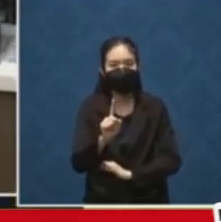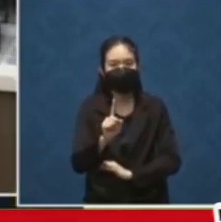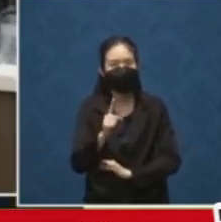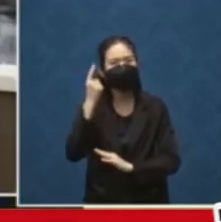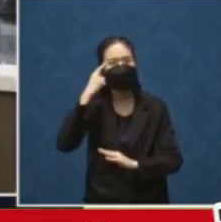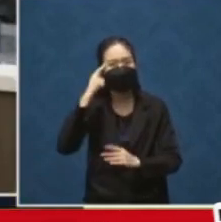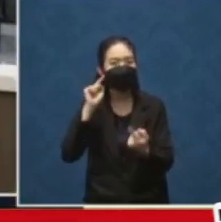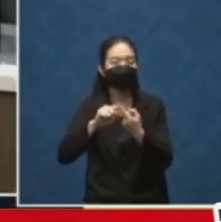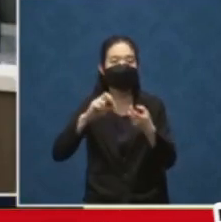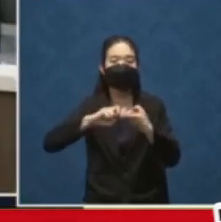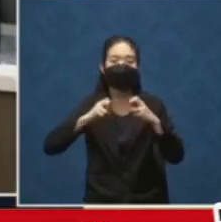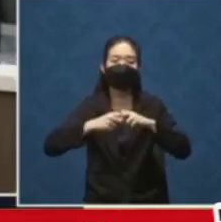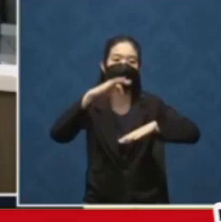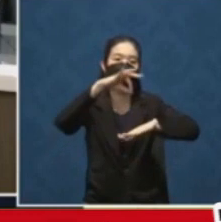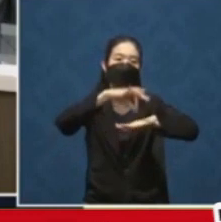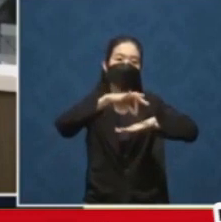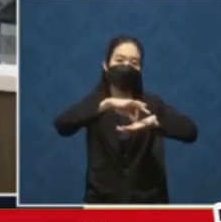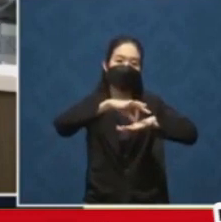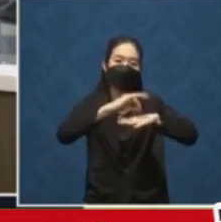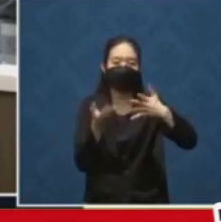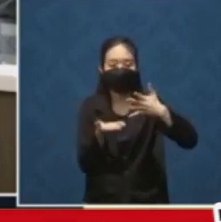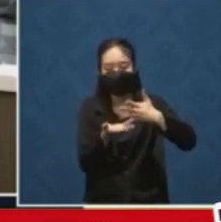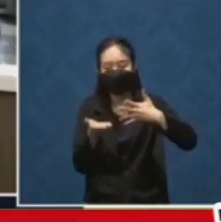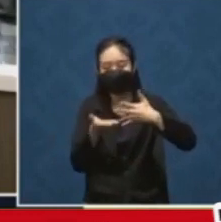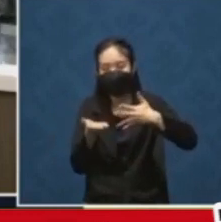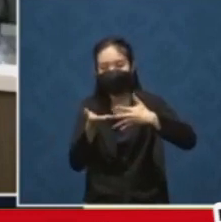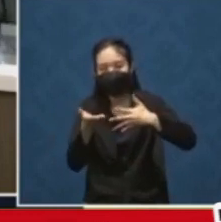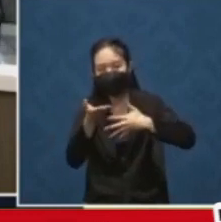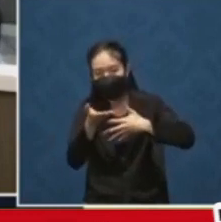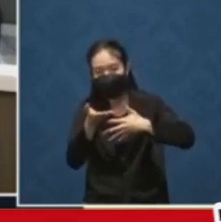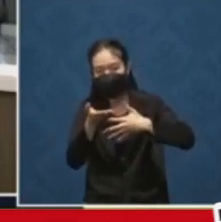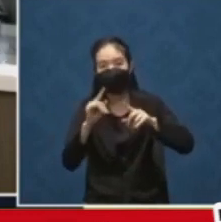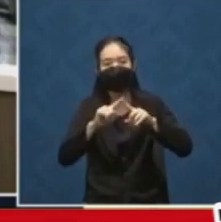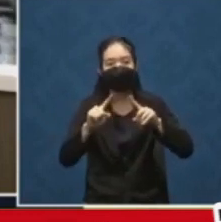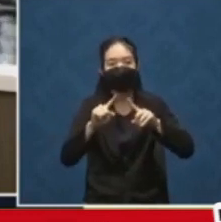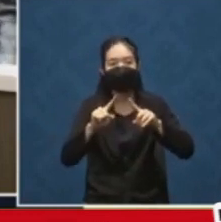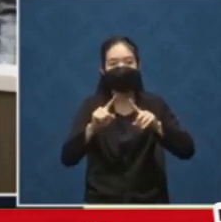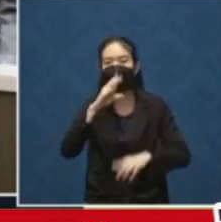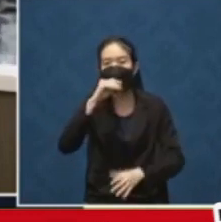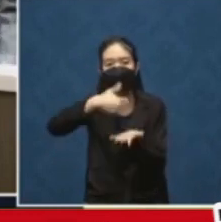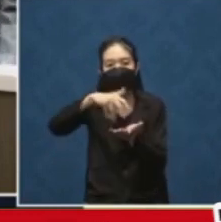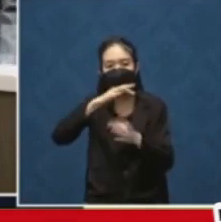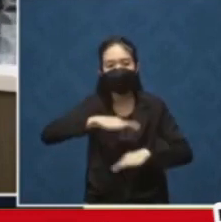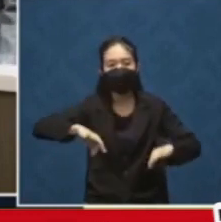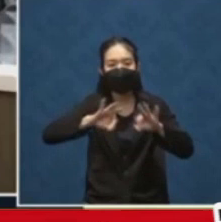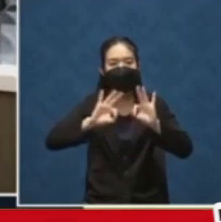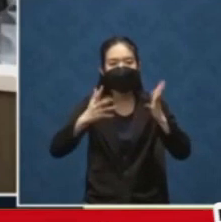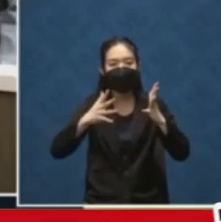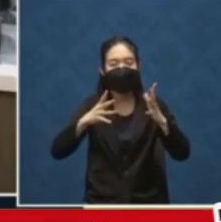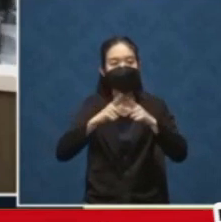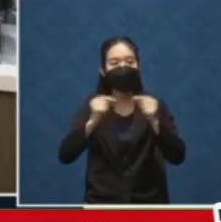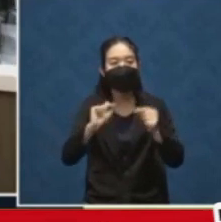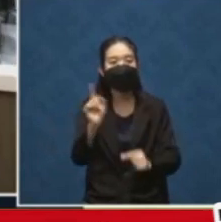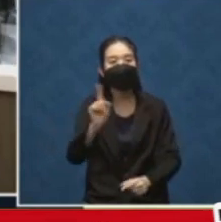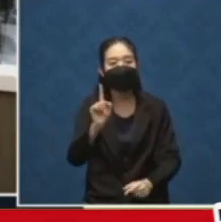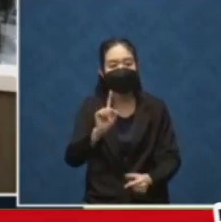ารตามกฎหมายส่นมากพูดแต่เรื่องตำแ่ง พูดแตเรื่องขององคอรตำรวจแต่ไม่พูดอยู่เรื่องหน่ง